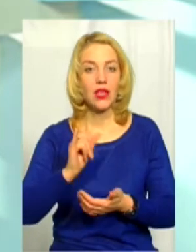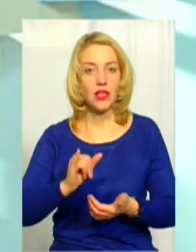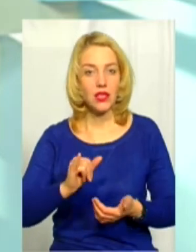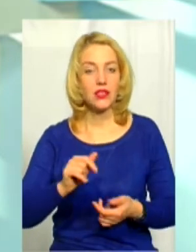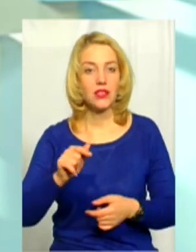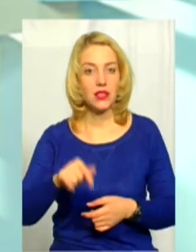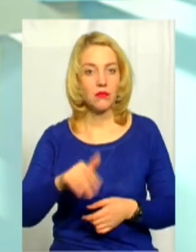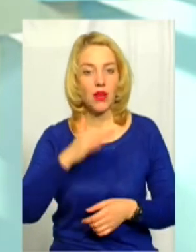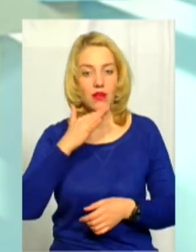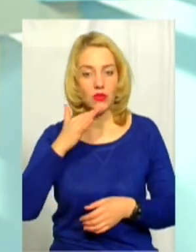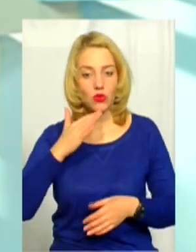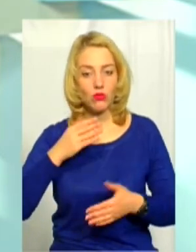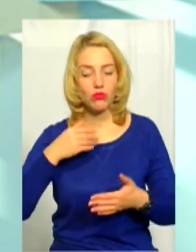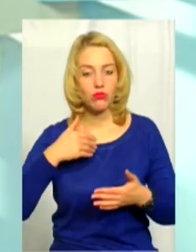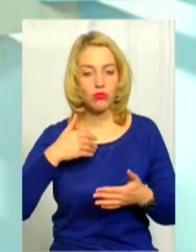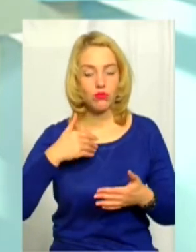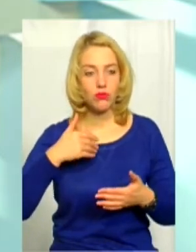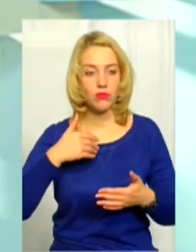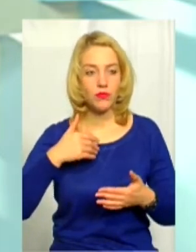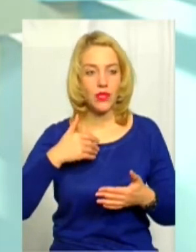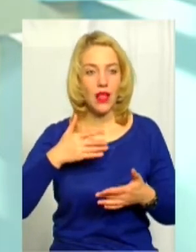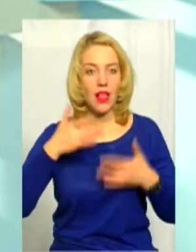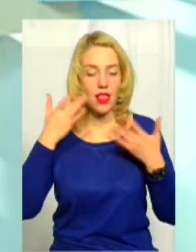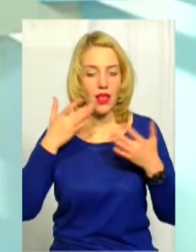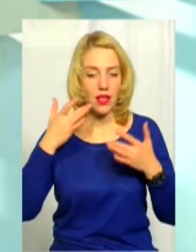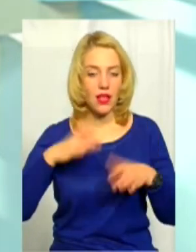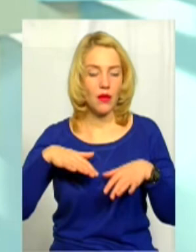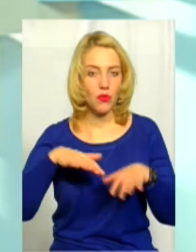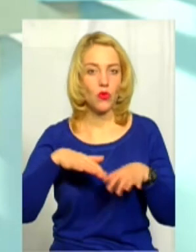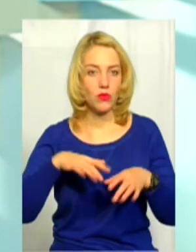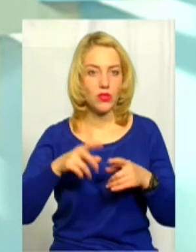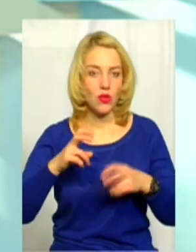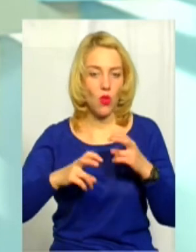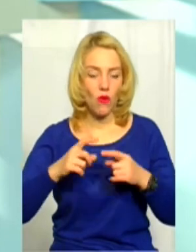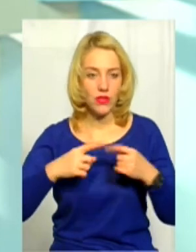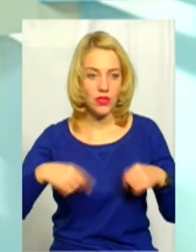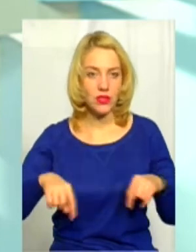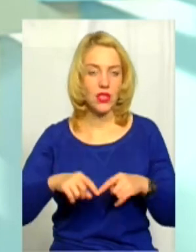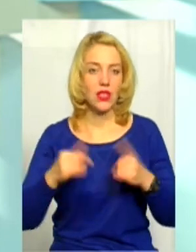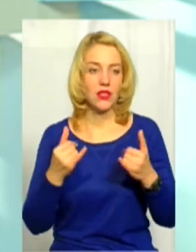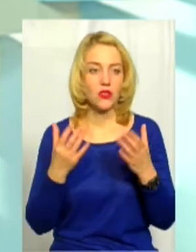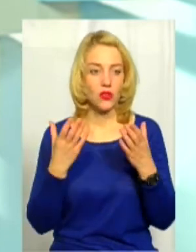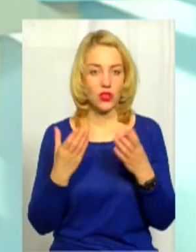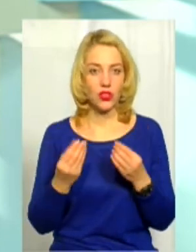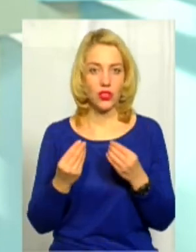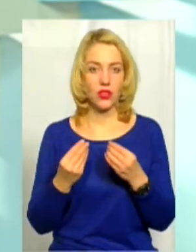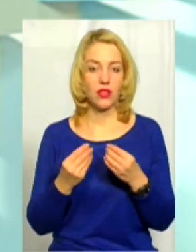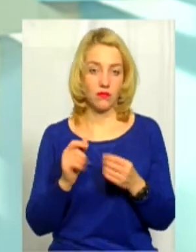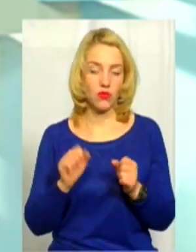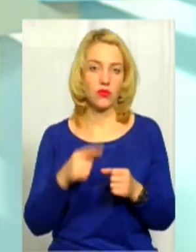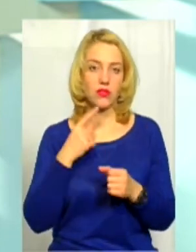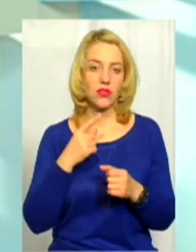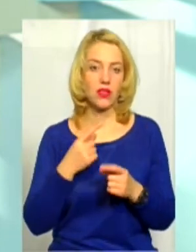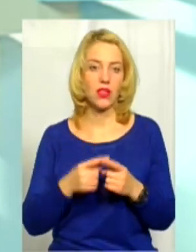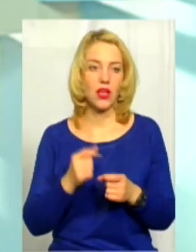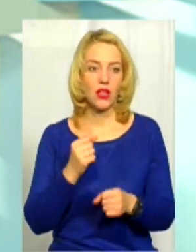тим багато позицій легкої промисловості, швейної промисловості на сьогоднішній день ми, грубо кажучи,